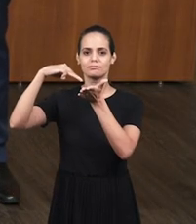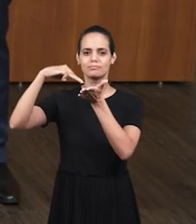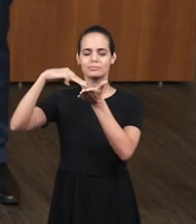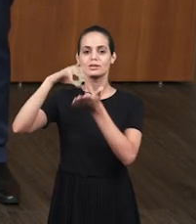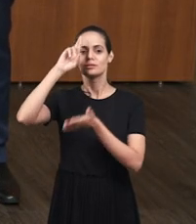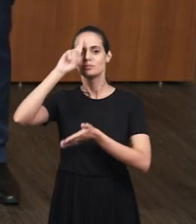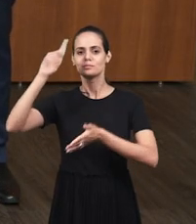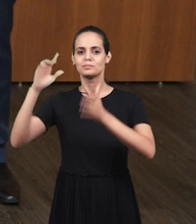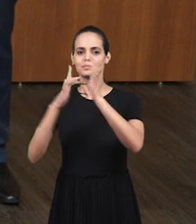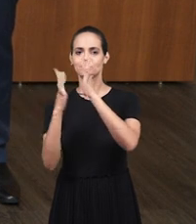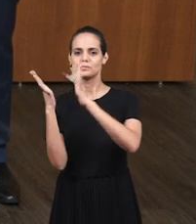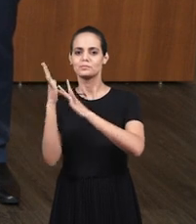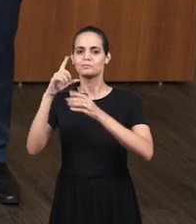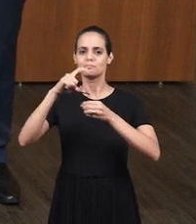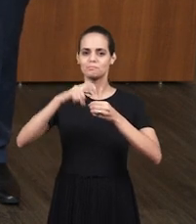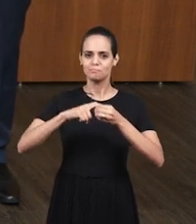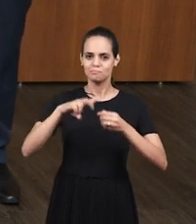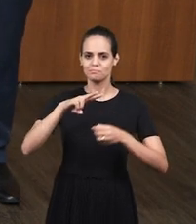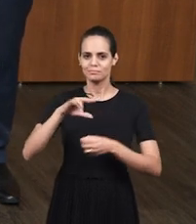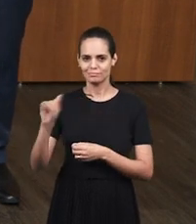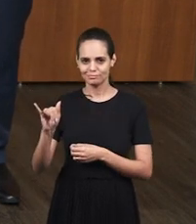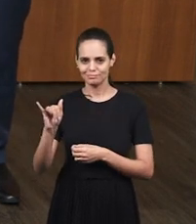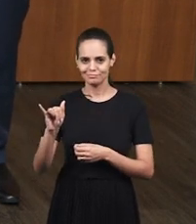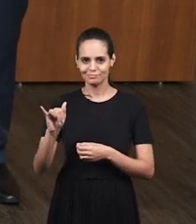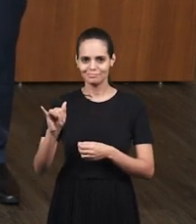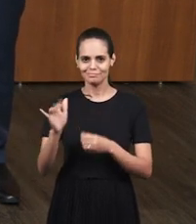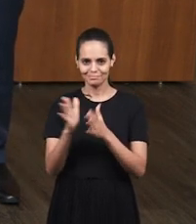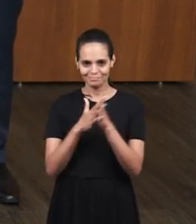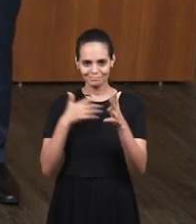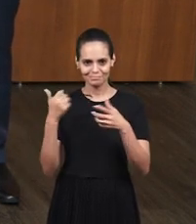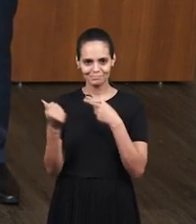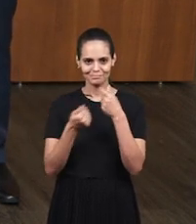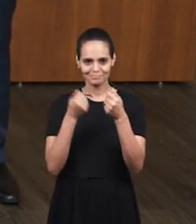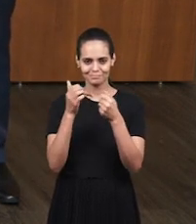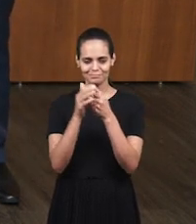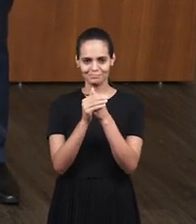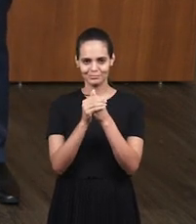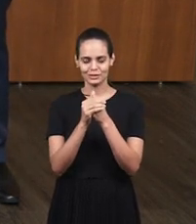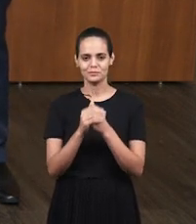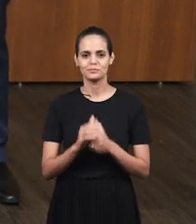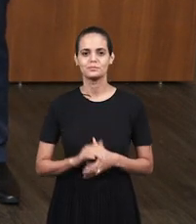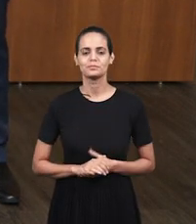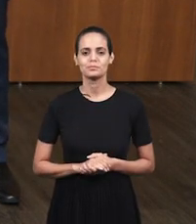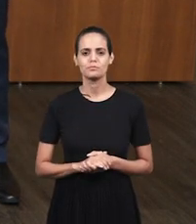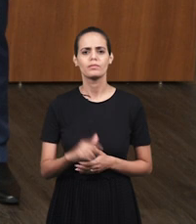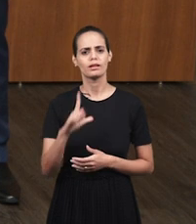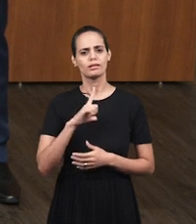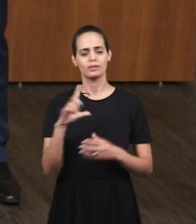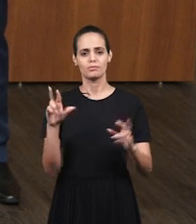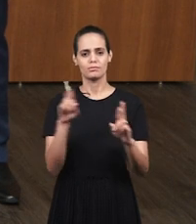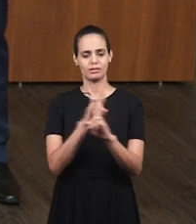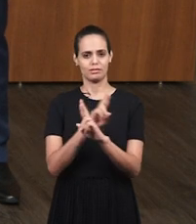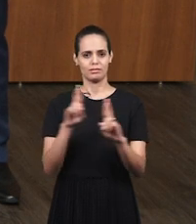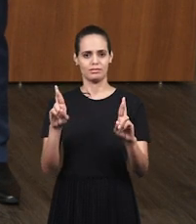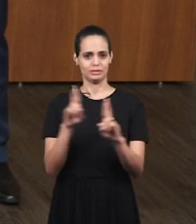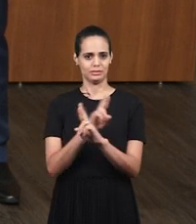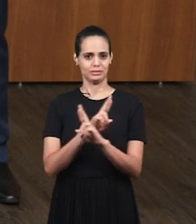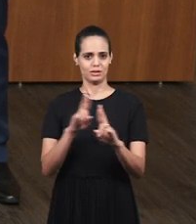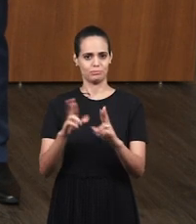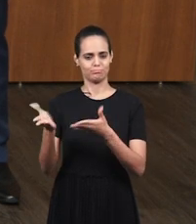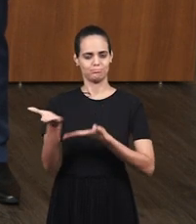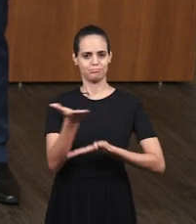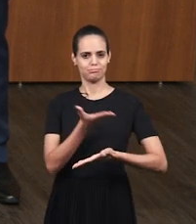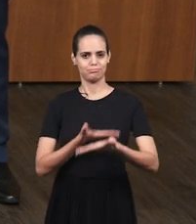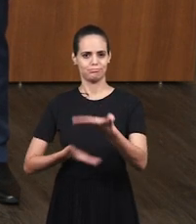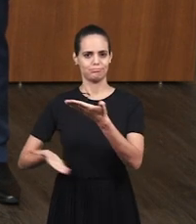Маранафа, Господь Иисус грядет. Аллилуйя. И есть